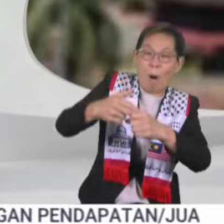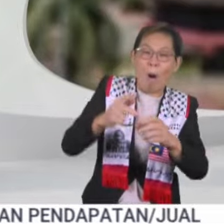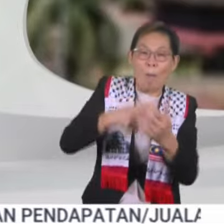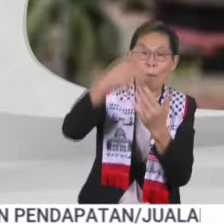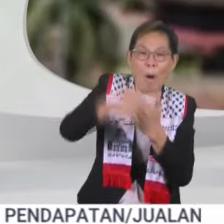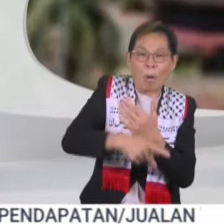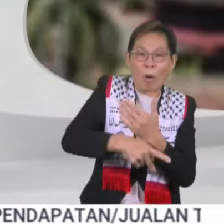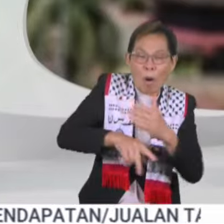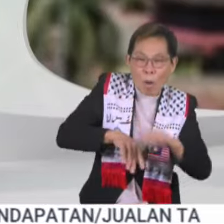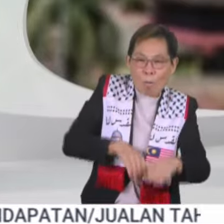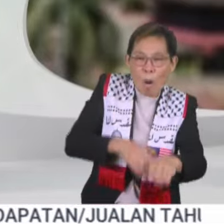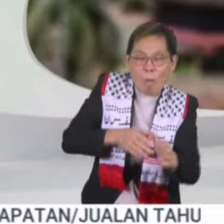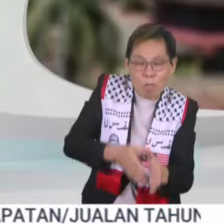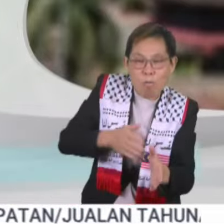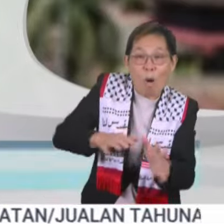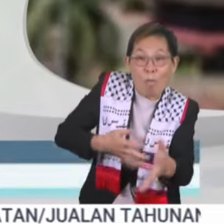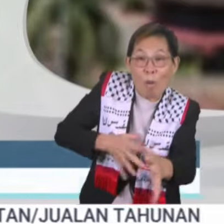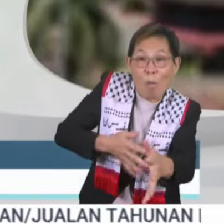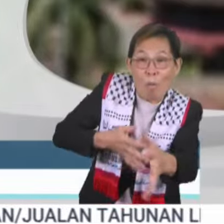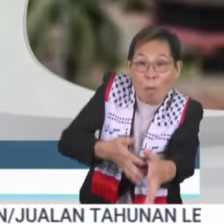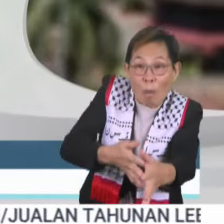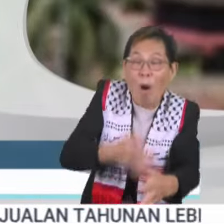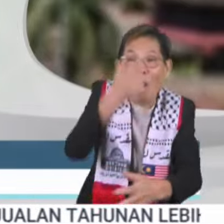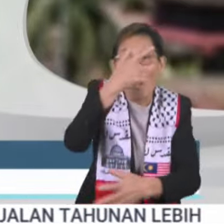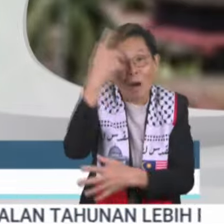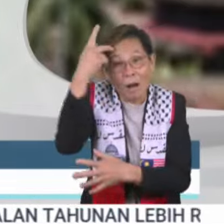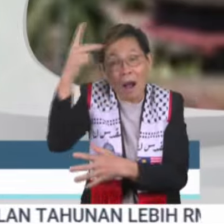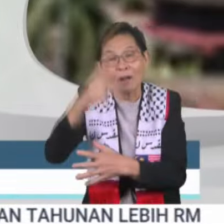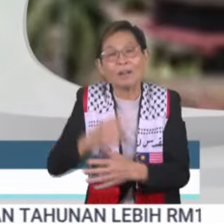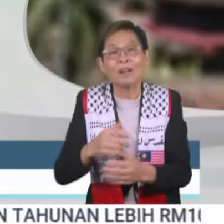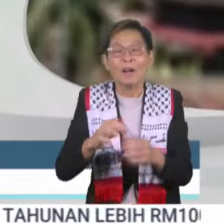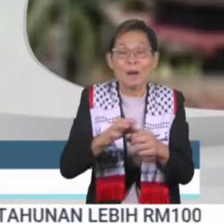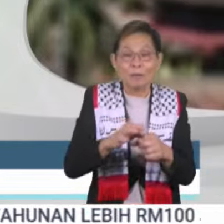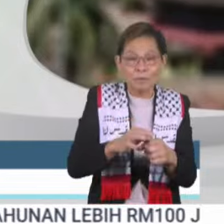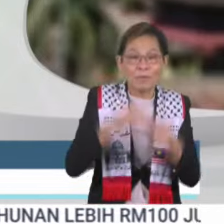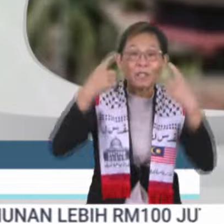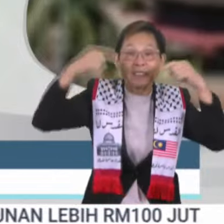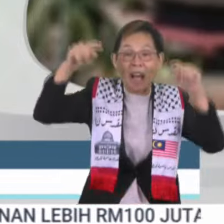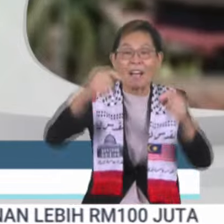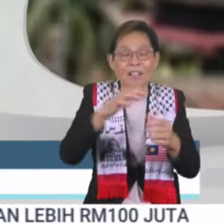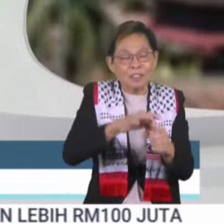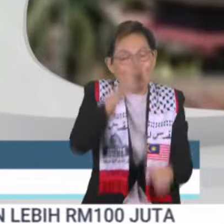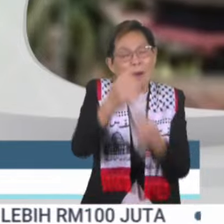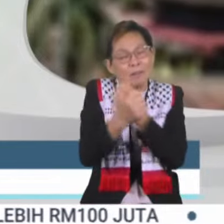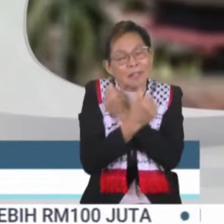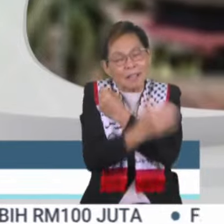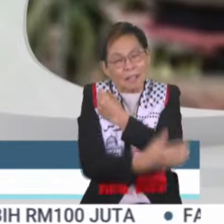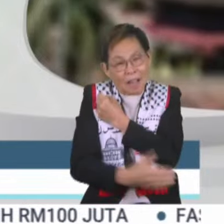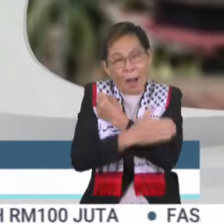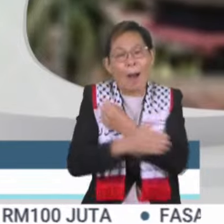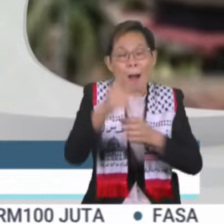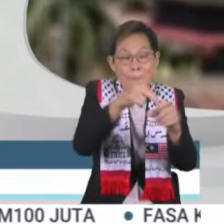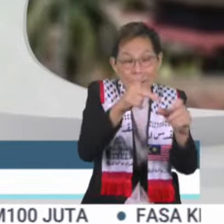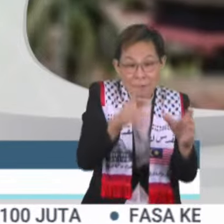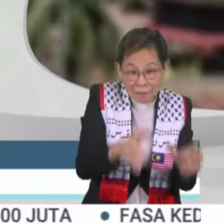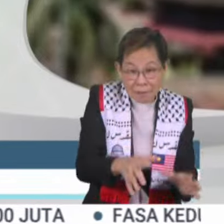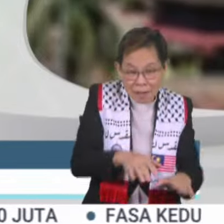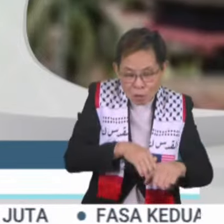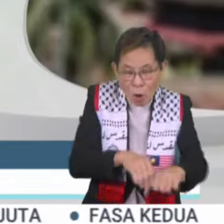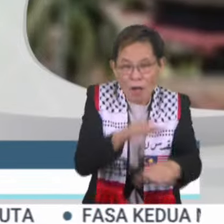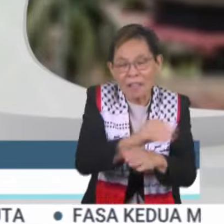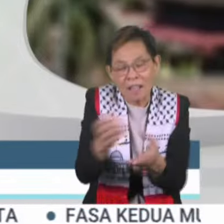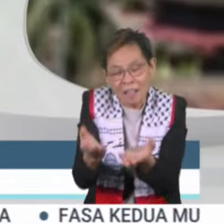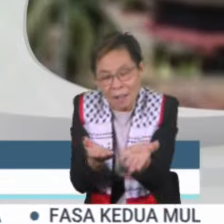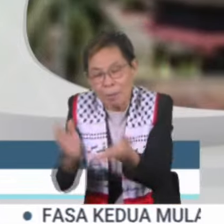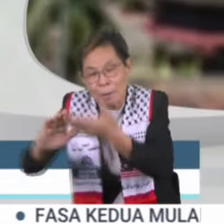Chopper Ride Merdeka Jelajah Kelantan. Ia bertujuan menzahirkan semangat patriotik di kalangan peserta konvoi selain beramal melalui khidmat